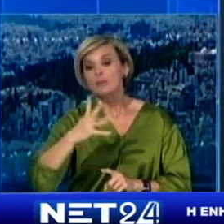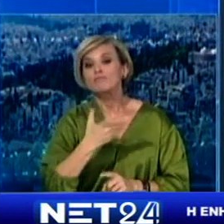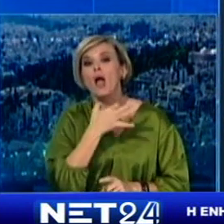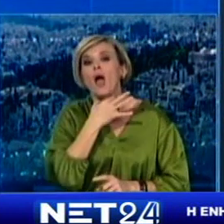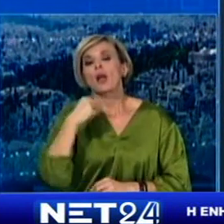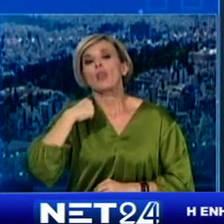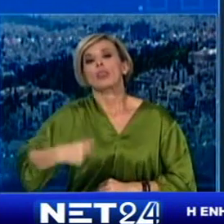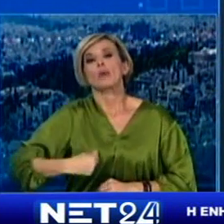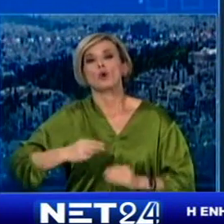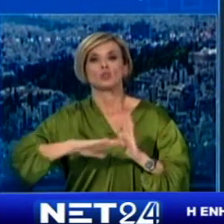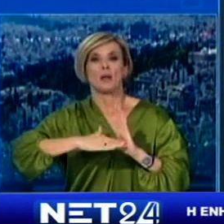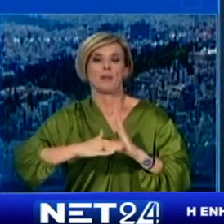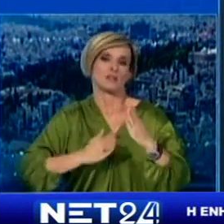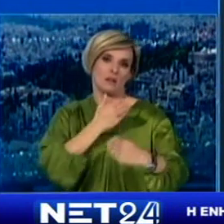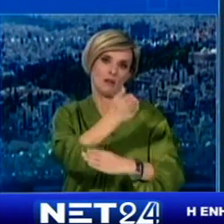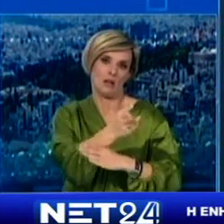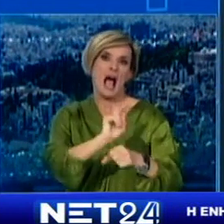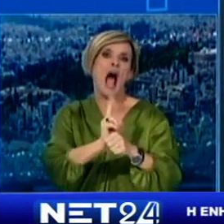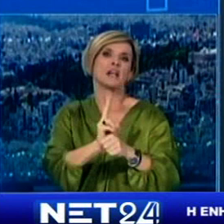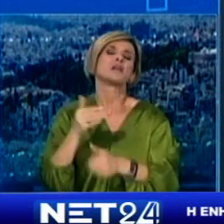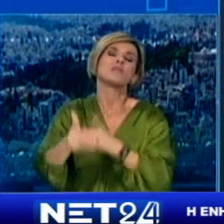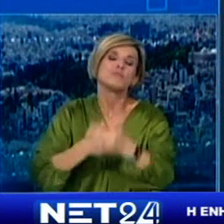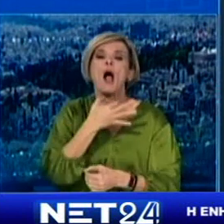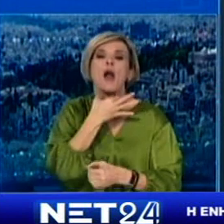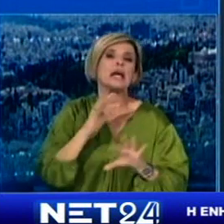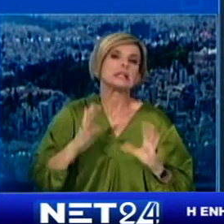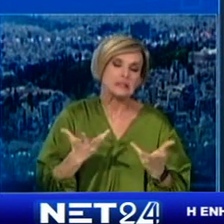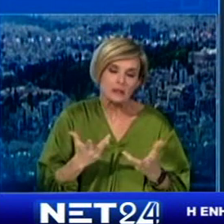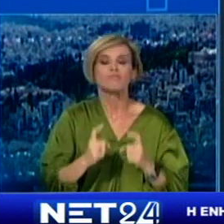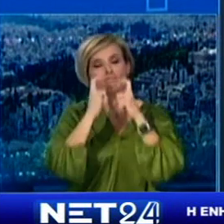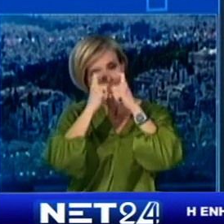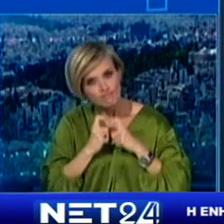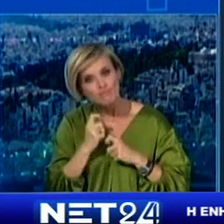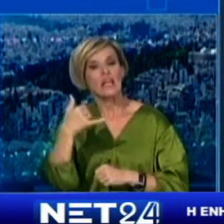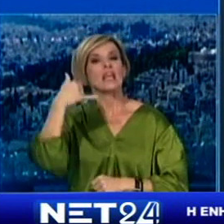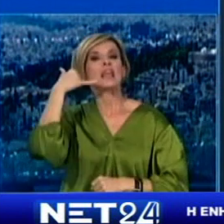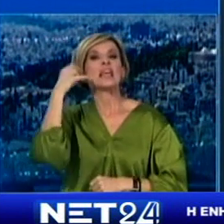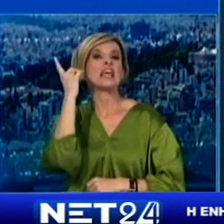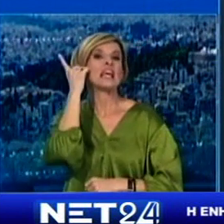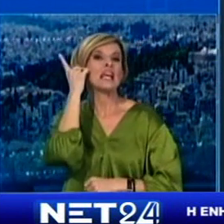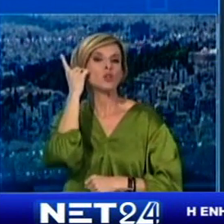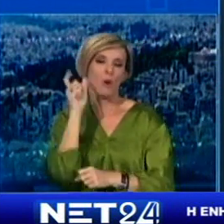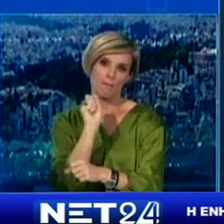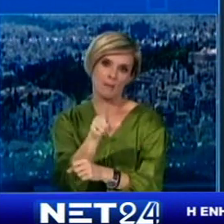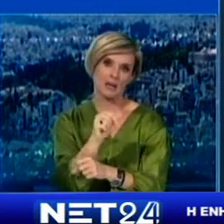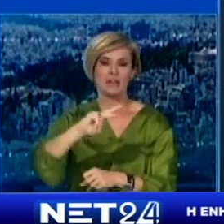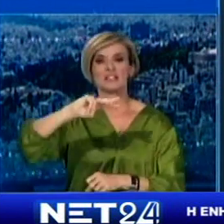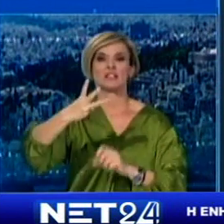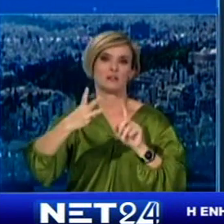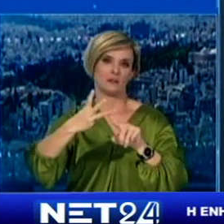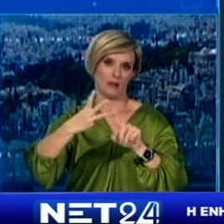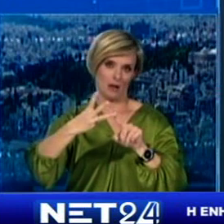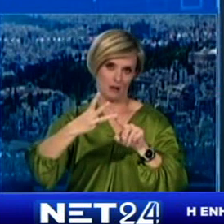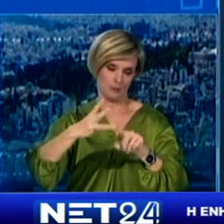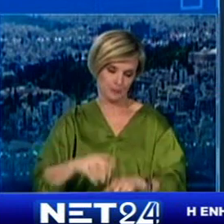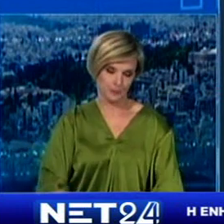τηλεφωνική εξυπηρέτηση και μόνο για κατεπίγουσες ανάγκες, μετά τον καθορισμό ραντεβού για τον οποίο ο πολίτης ενημερώνεται εγγράφος ή